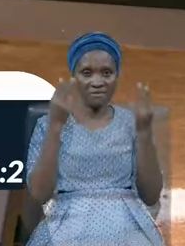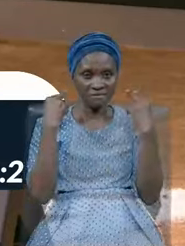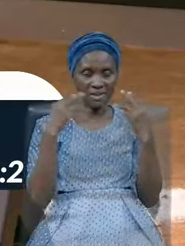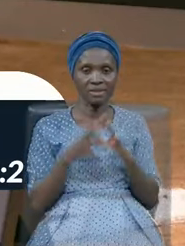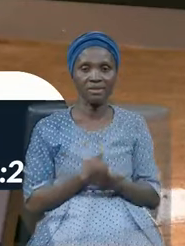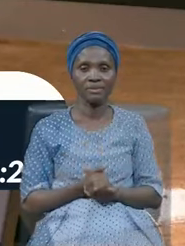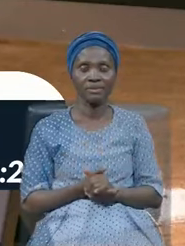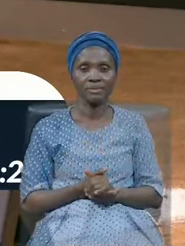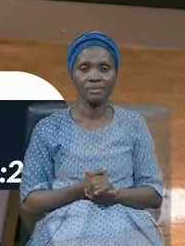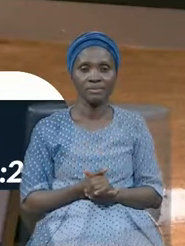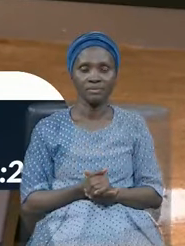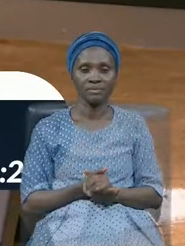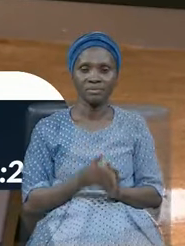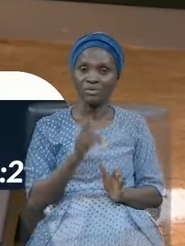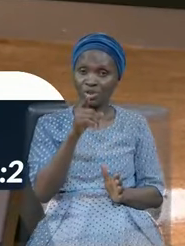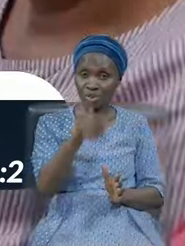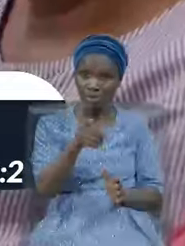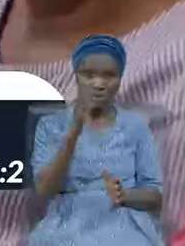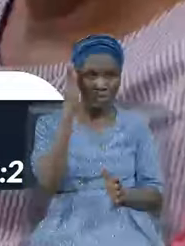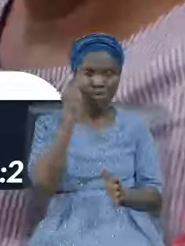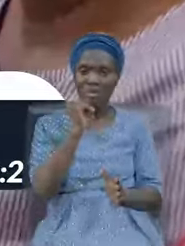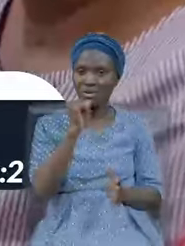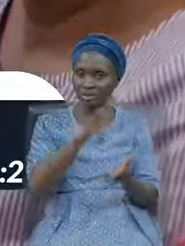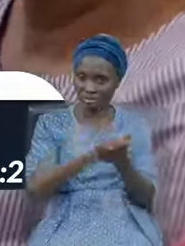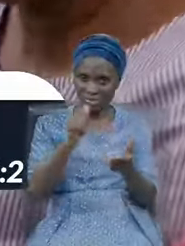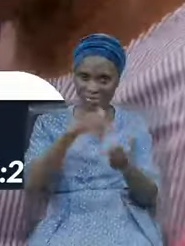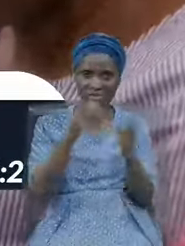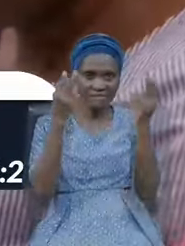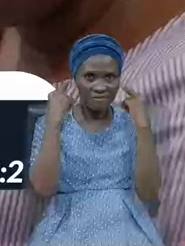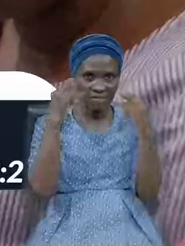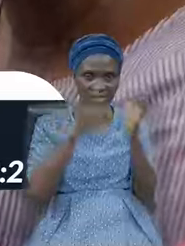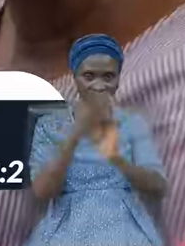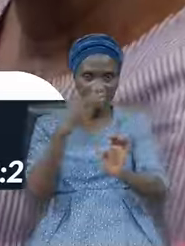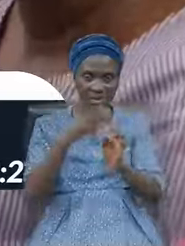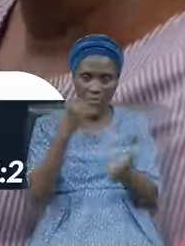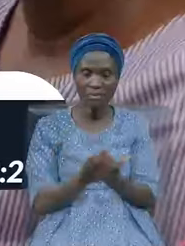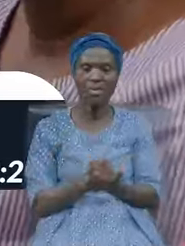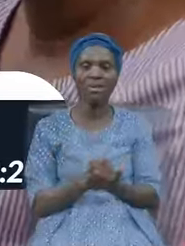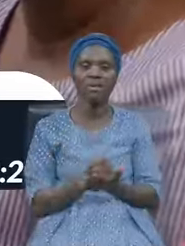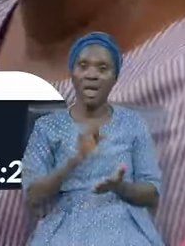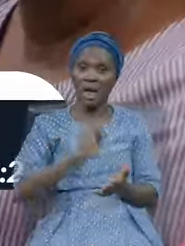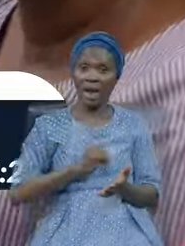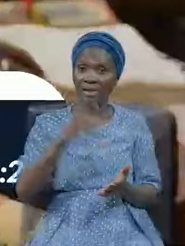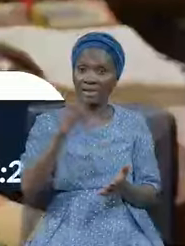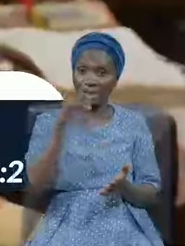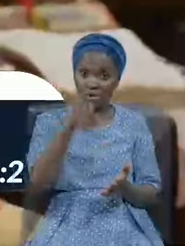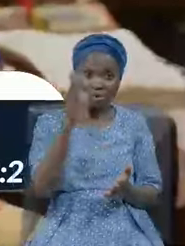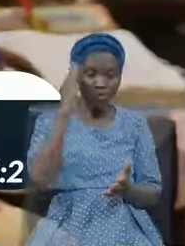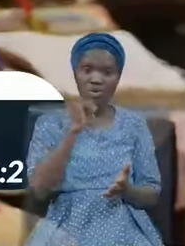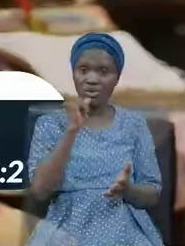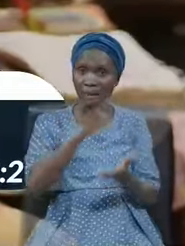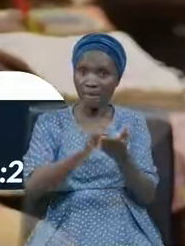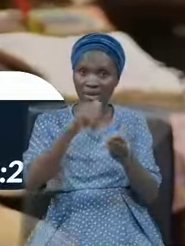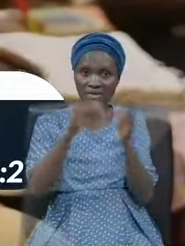V vous n'allez pas croire en vin je dis vous n'allez pas croire en vin